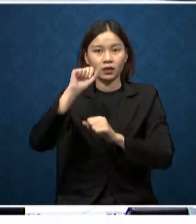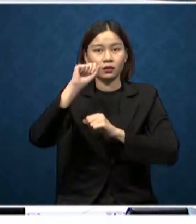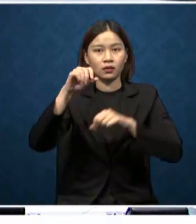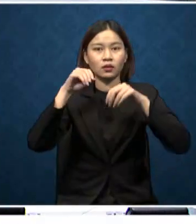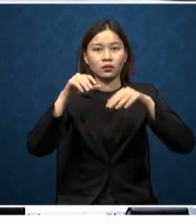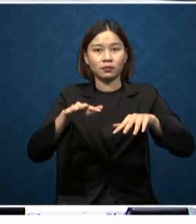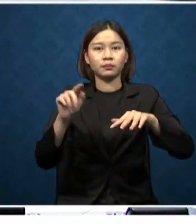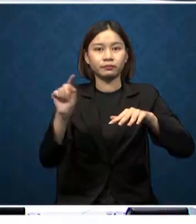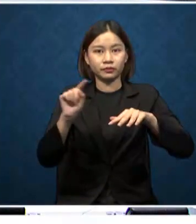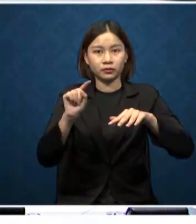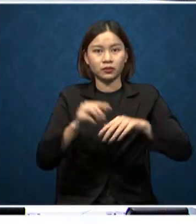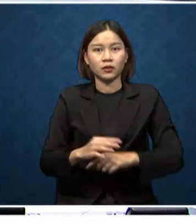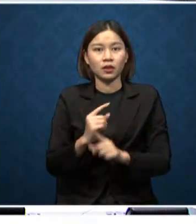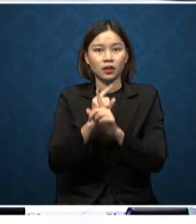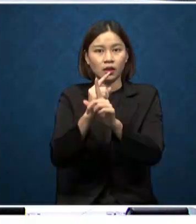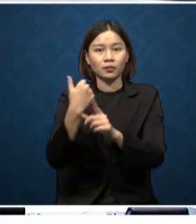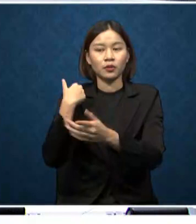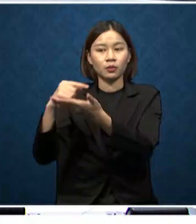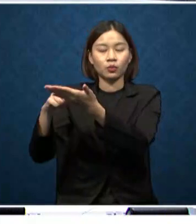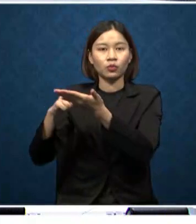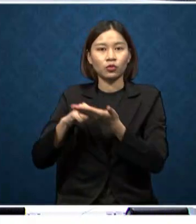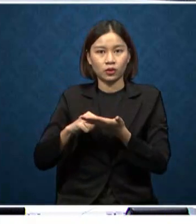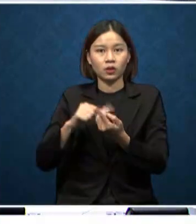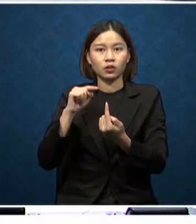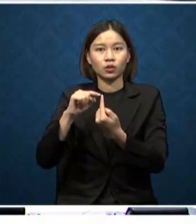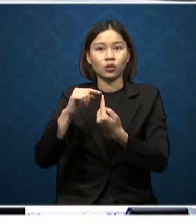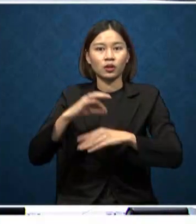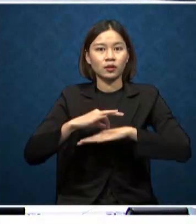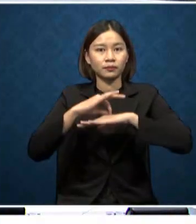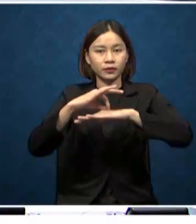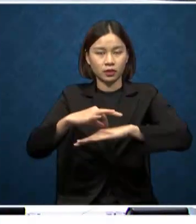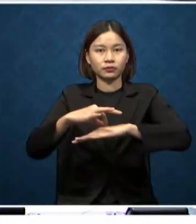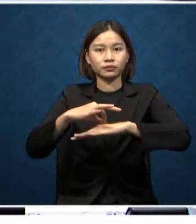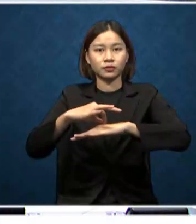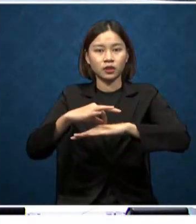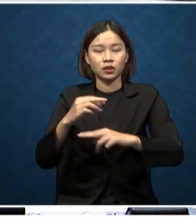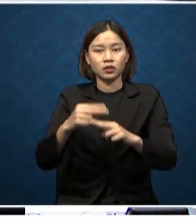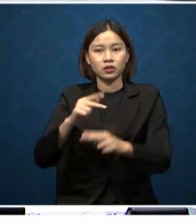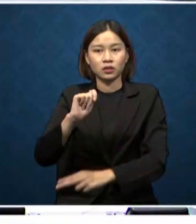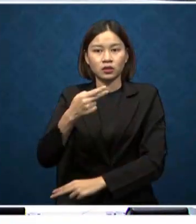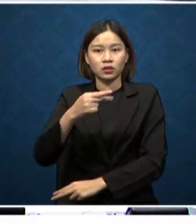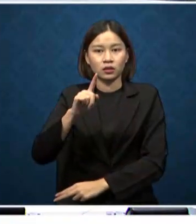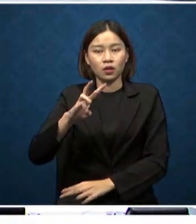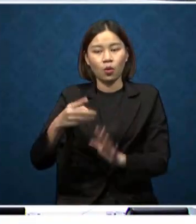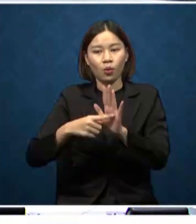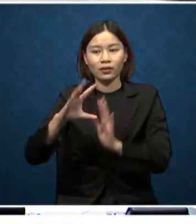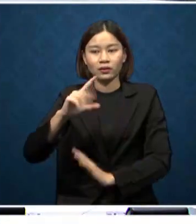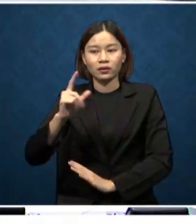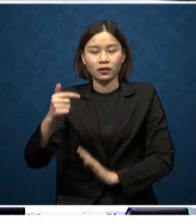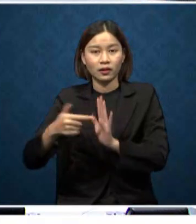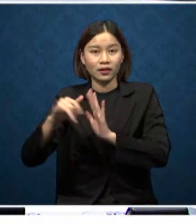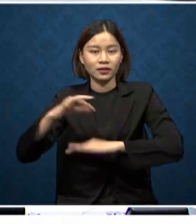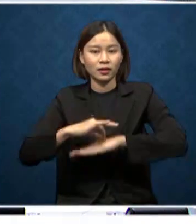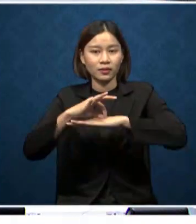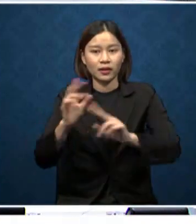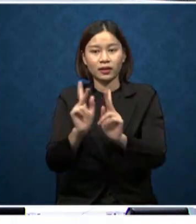าตามที่ได้มีพระบรมราชโองการโปรดเกล้าโปรดกระหม่อมแต่งตั้งนายธวัชชัยเทิดเผ่าไทยเป็นกรรมการการเลือกตั้